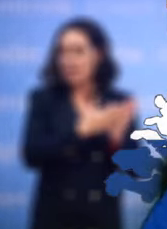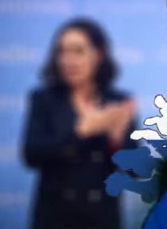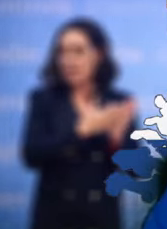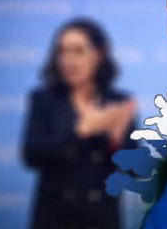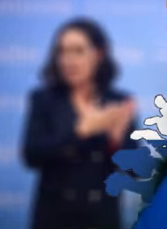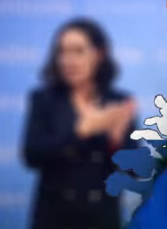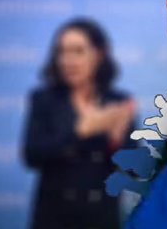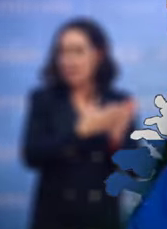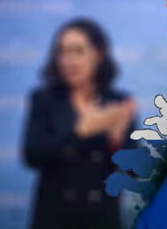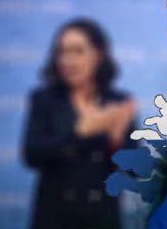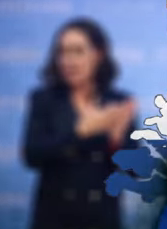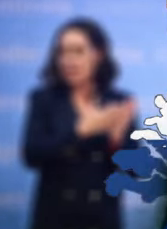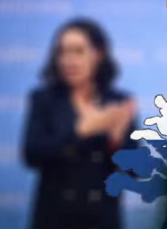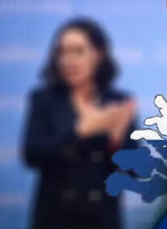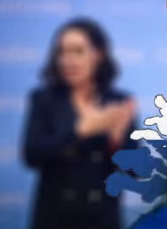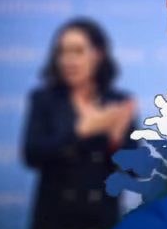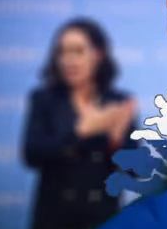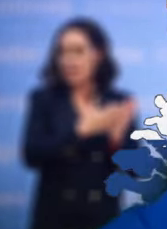Demissionair Hugo de Jonge, ja.